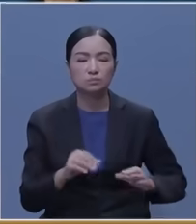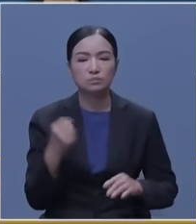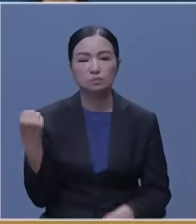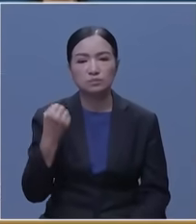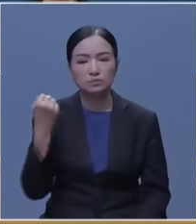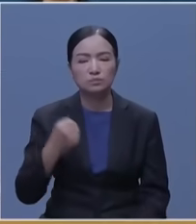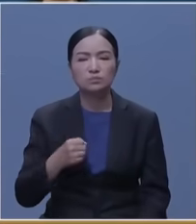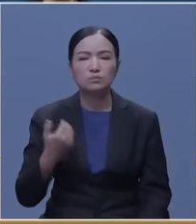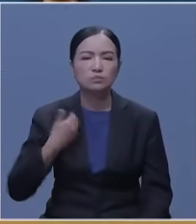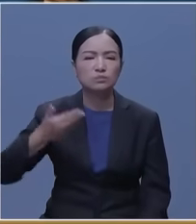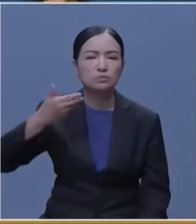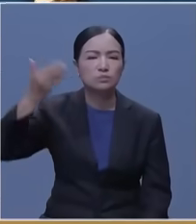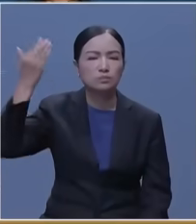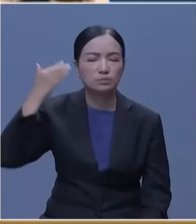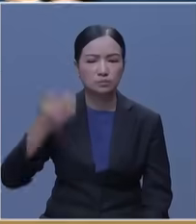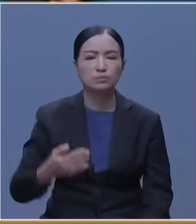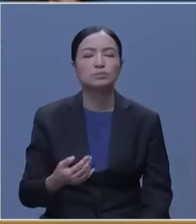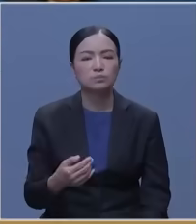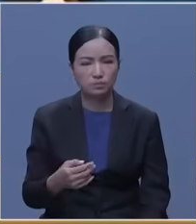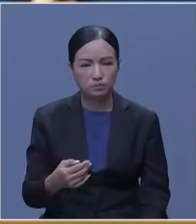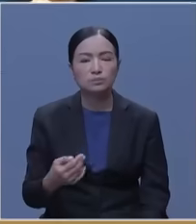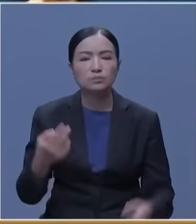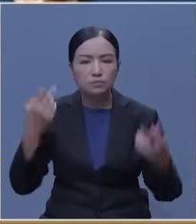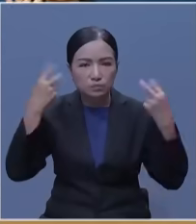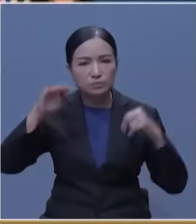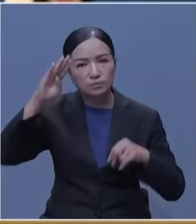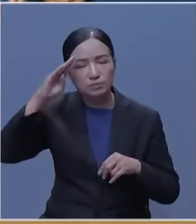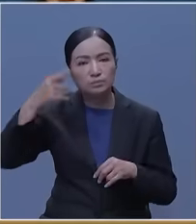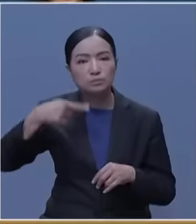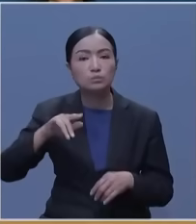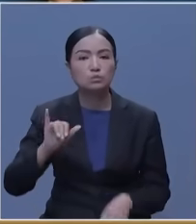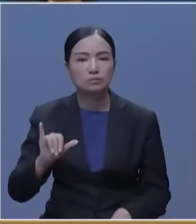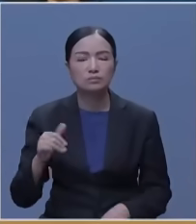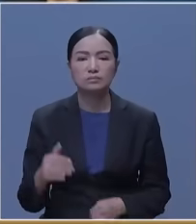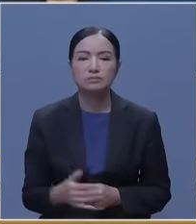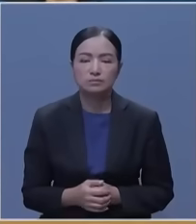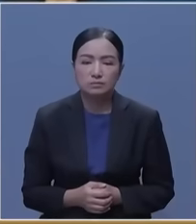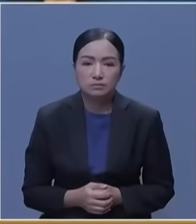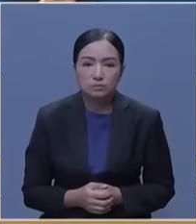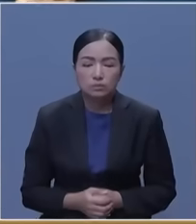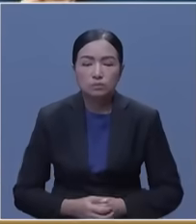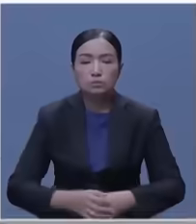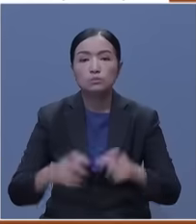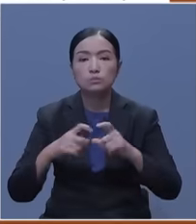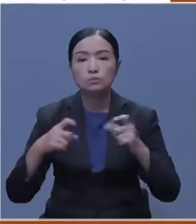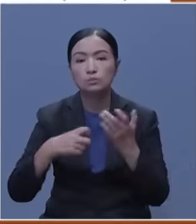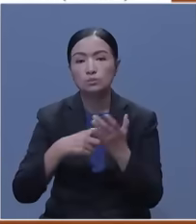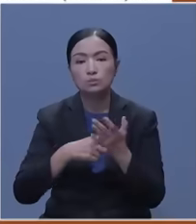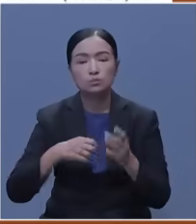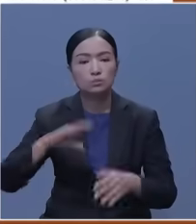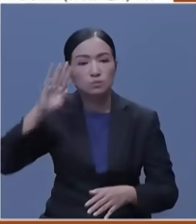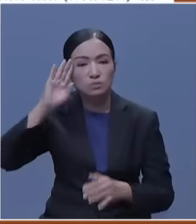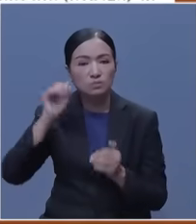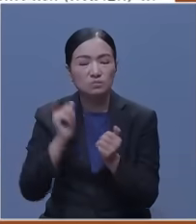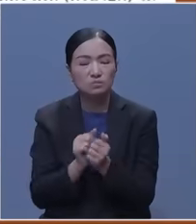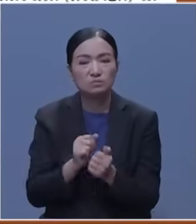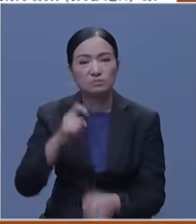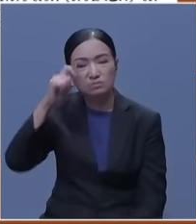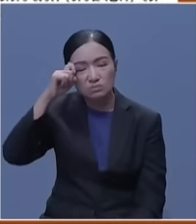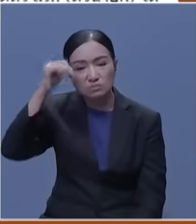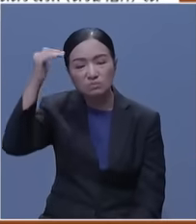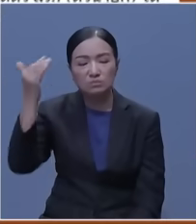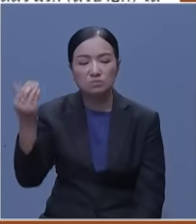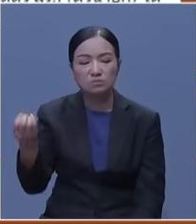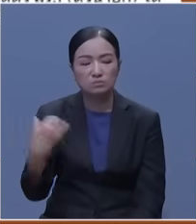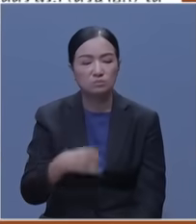ธ์ยังเป็นนายกเนี่ยนะครับคุณโรมเนี่ยมีการโพสต์ข้อความบอกว่าเรื่องตั๋วตำรวจที่คุณเศรษฐาพูดทำนองว่ามีส.ส.เพื่อไทย